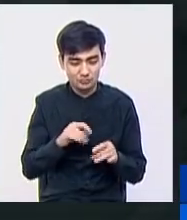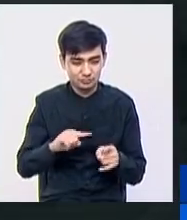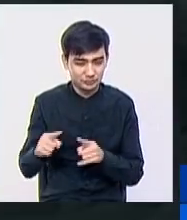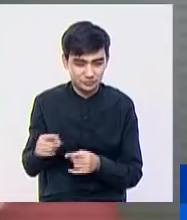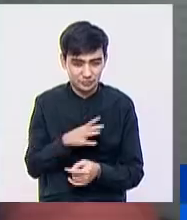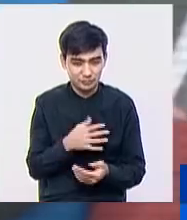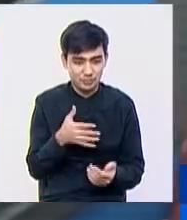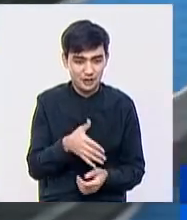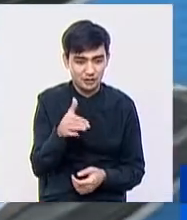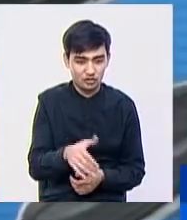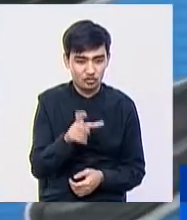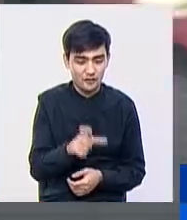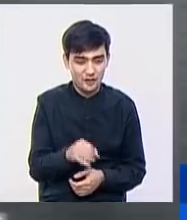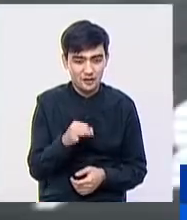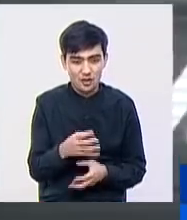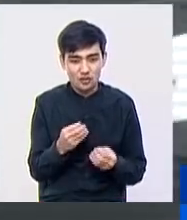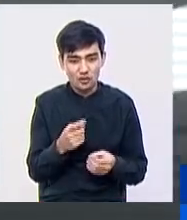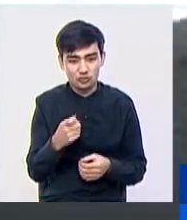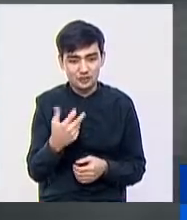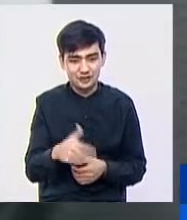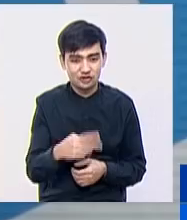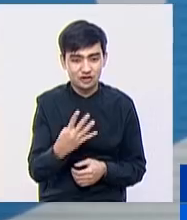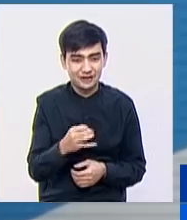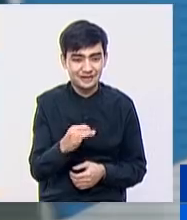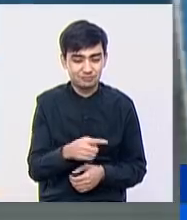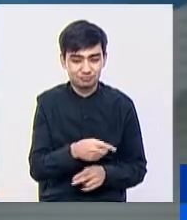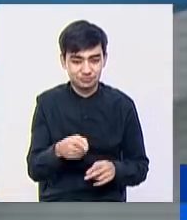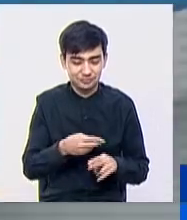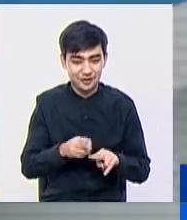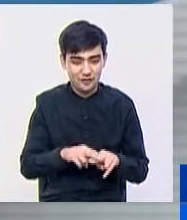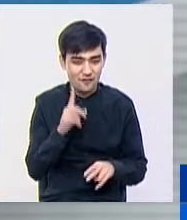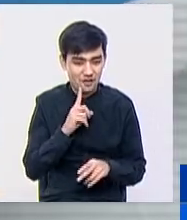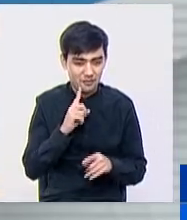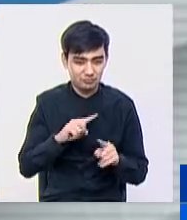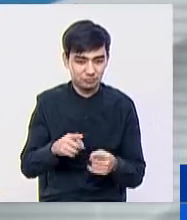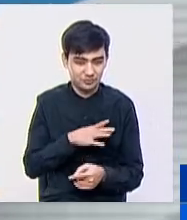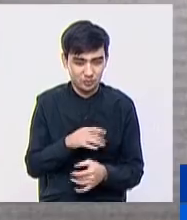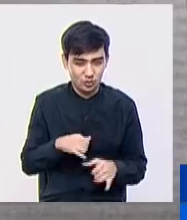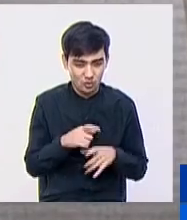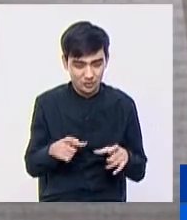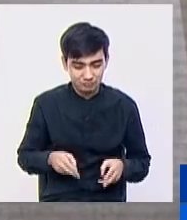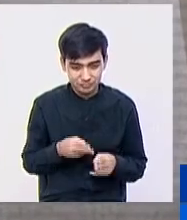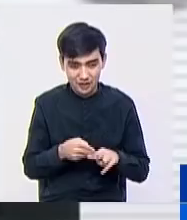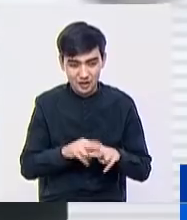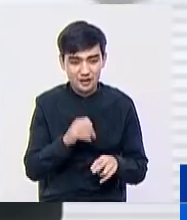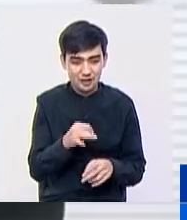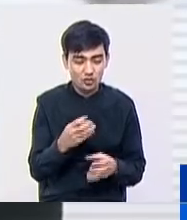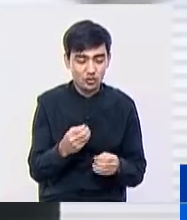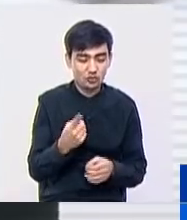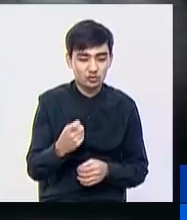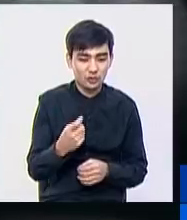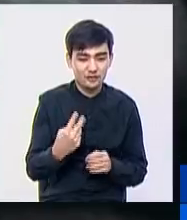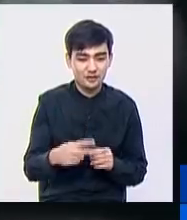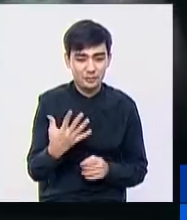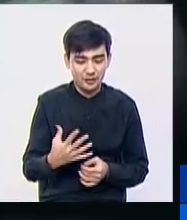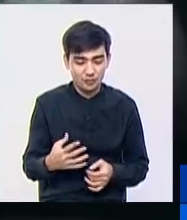более 5000 человек. При этом 134 из них водворили в изолятор временного содержания. Правоохранительные органы возбудили